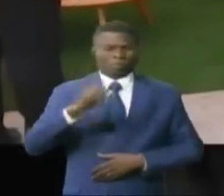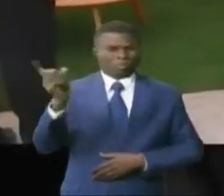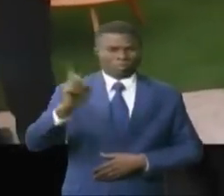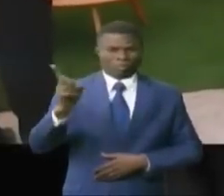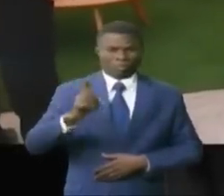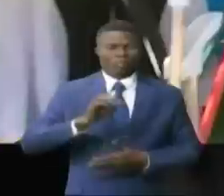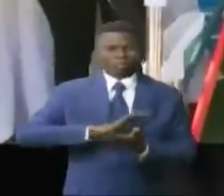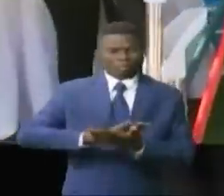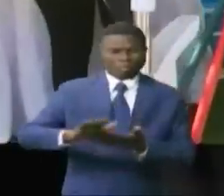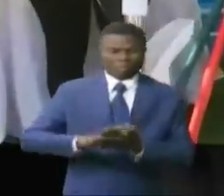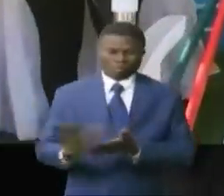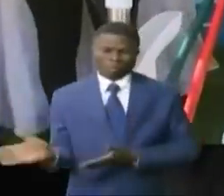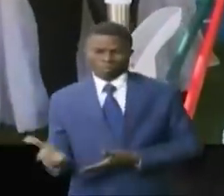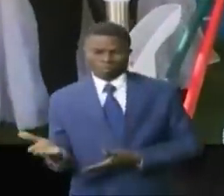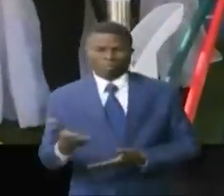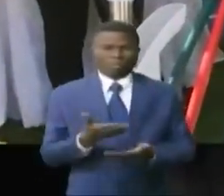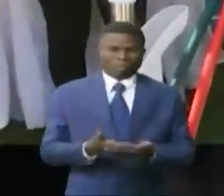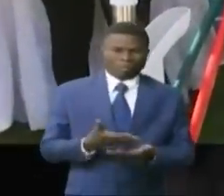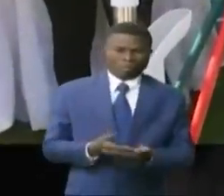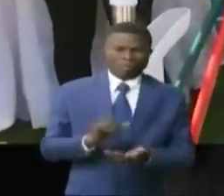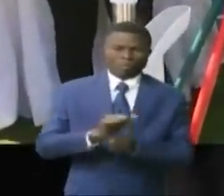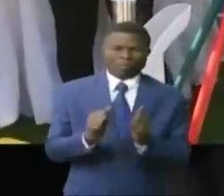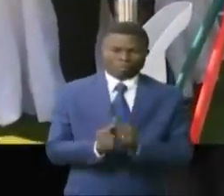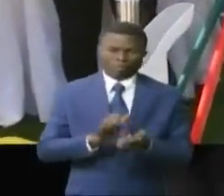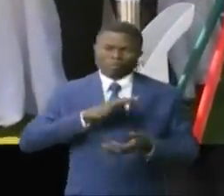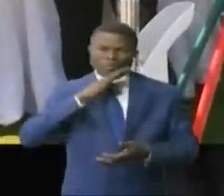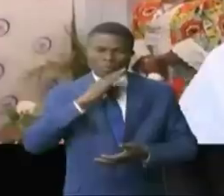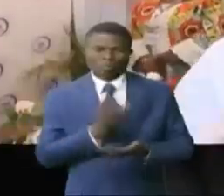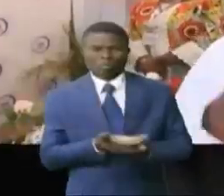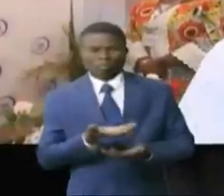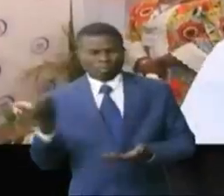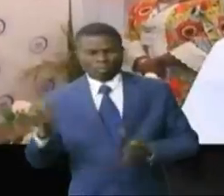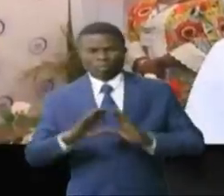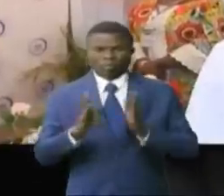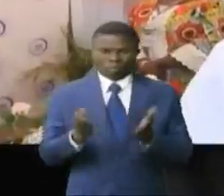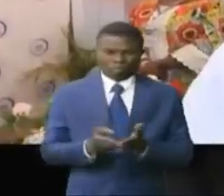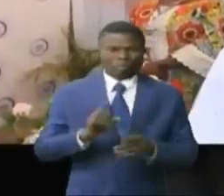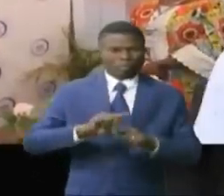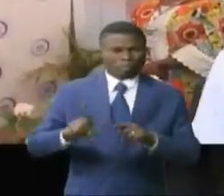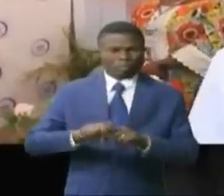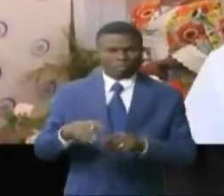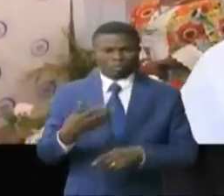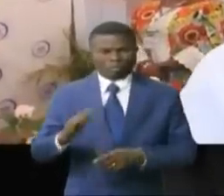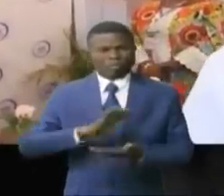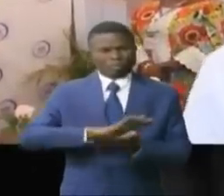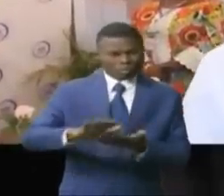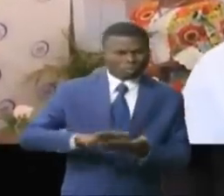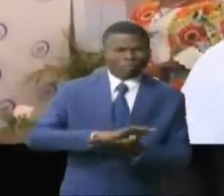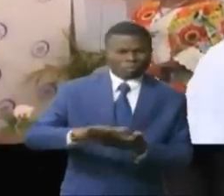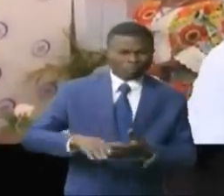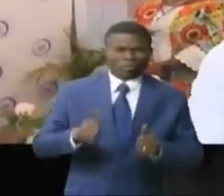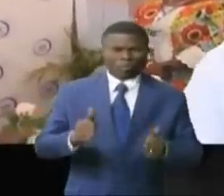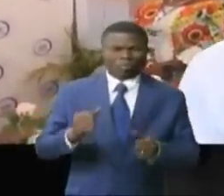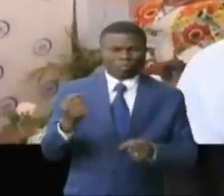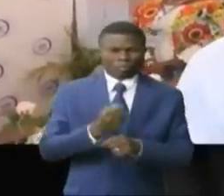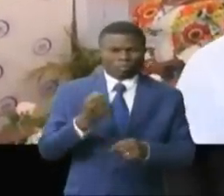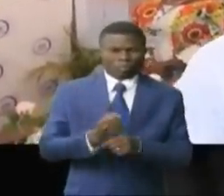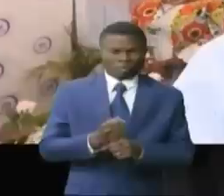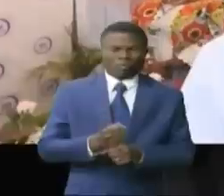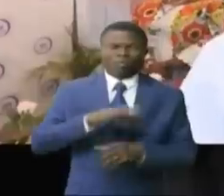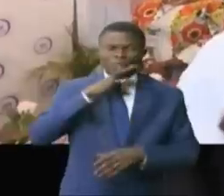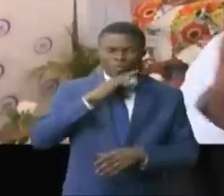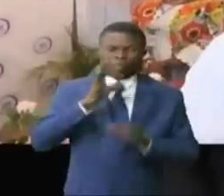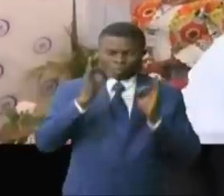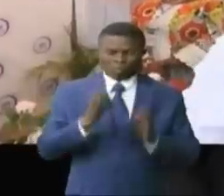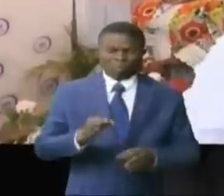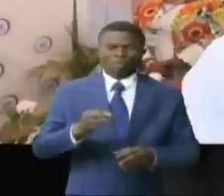comprend toutes formes de surfaces. Les carreaux, le marbre, le vitre, on nettoie tout. Même si le carreau est vraiment sale,